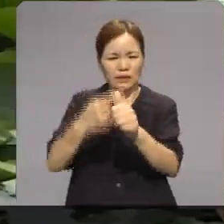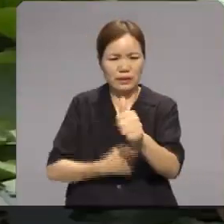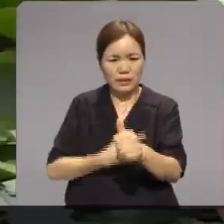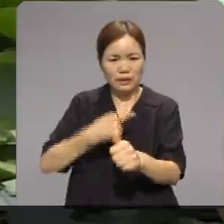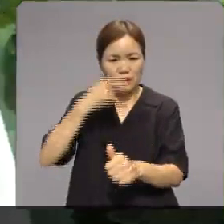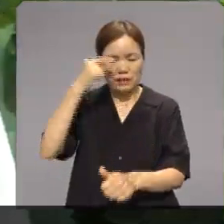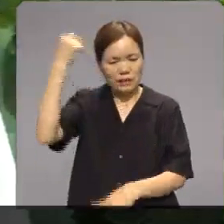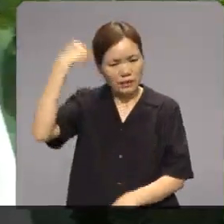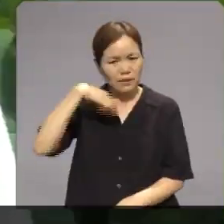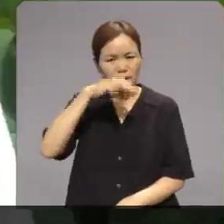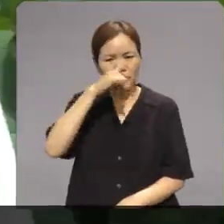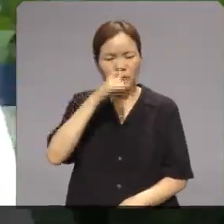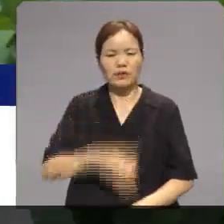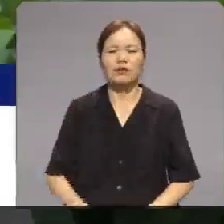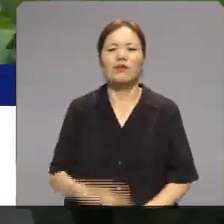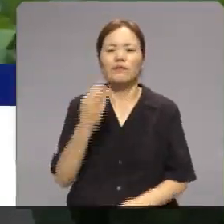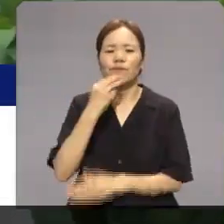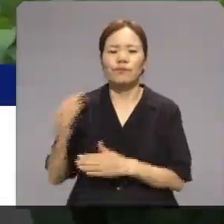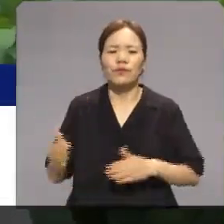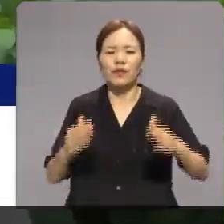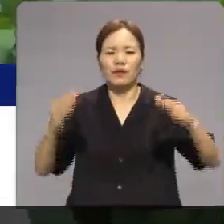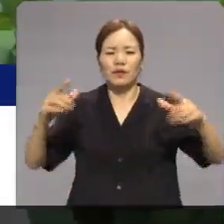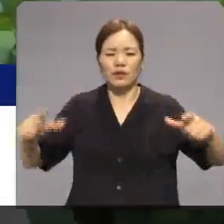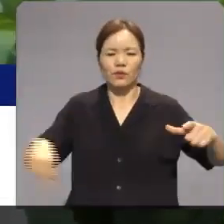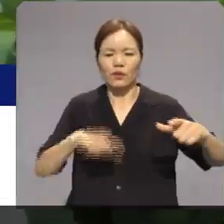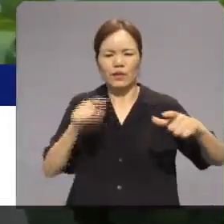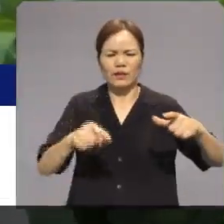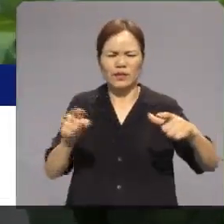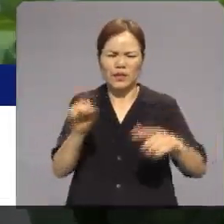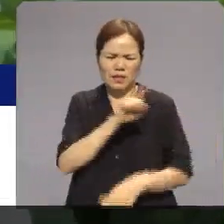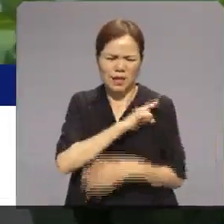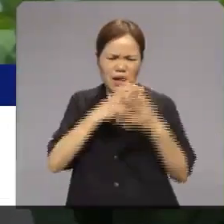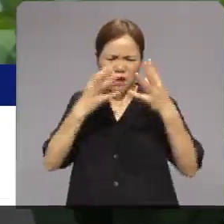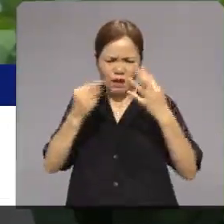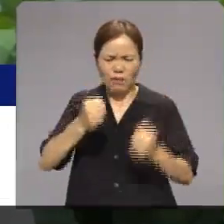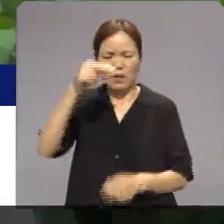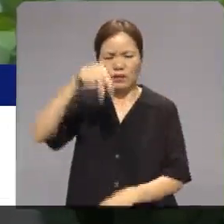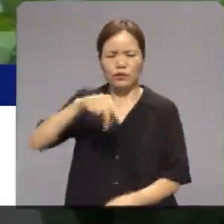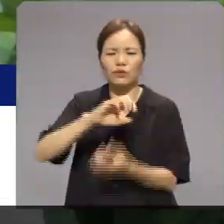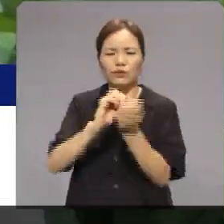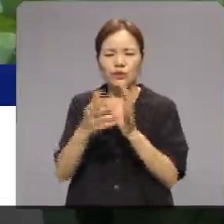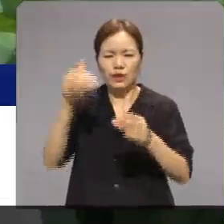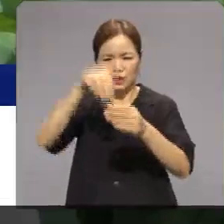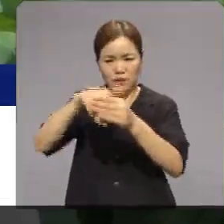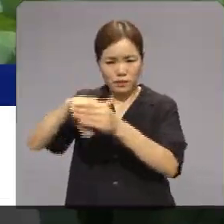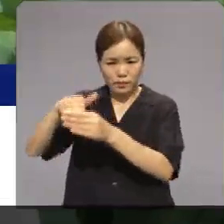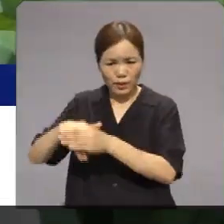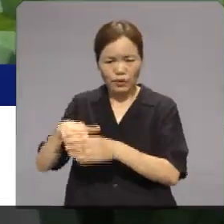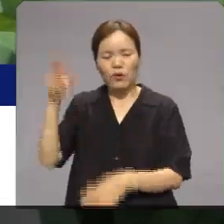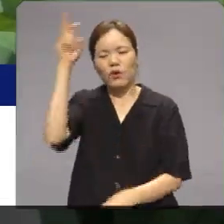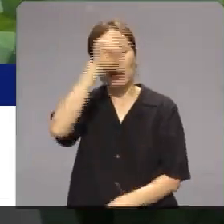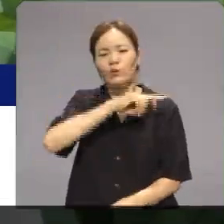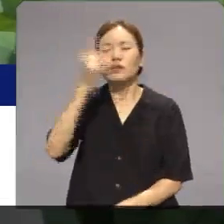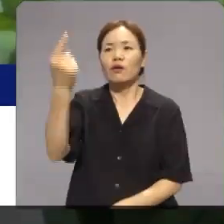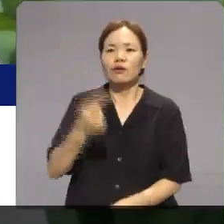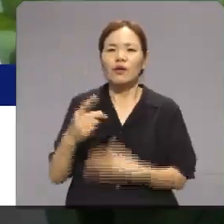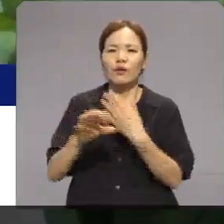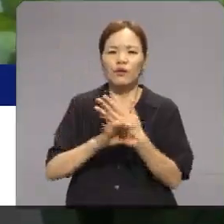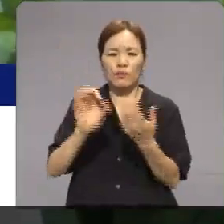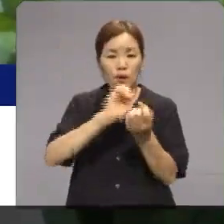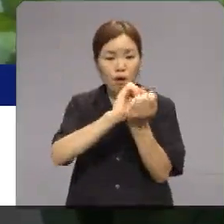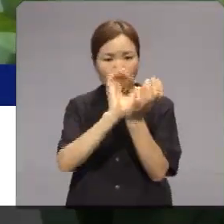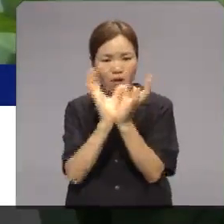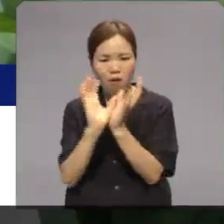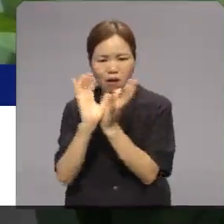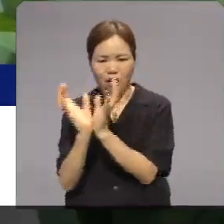공간입니다. 경기도 내에서 가장 많은 수련을 지금 심어놓은 상태고요. 오전에 좀 오시면은